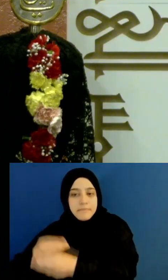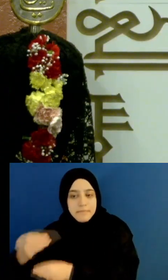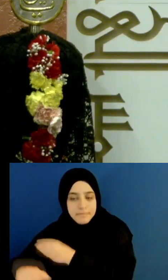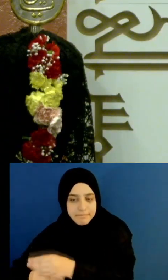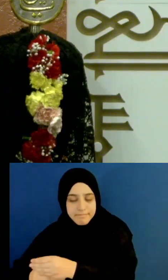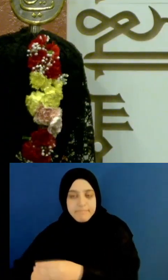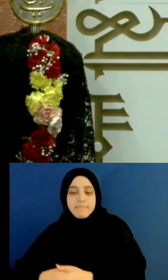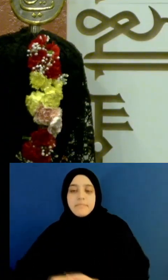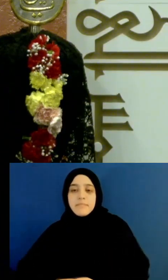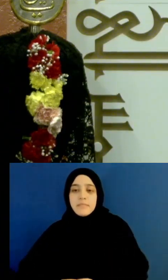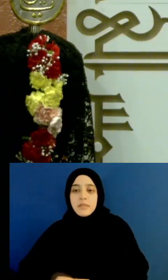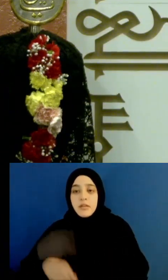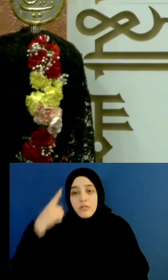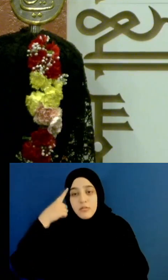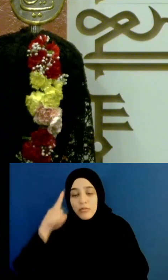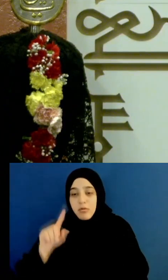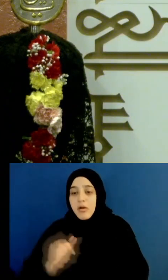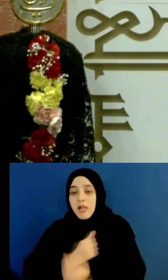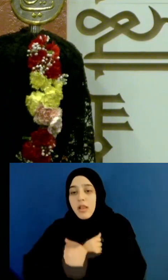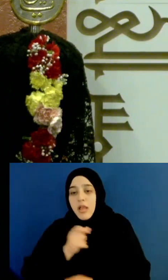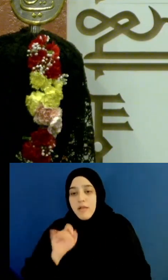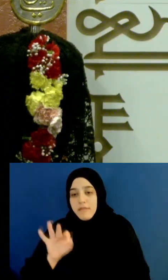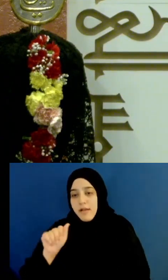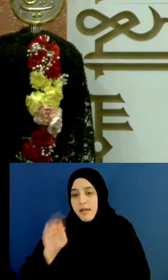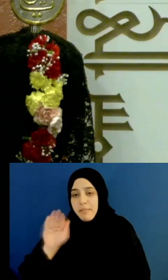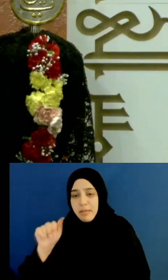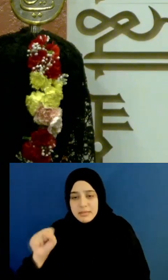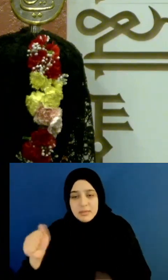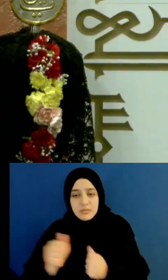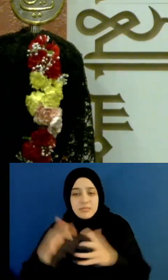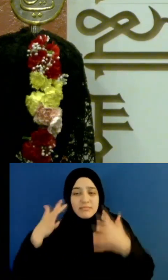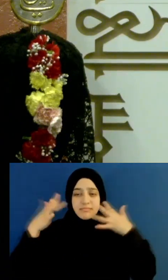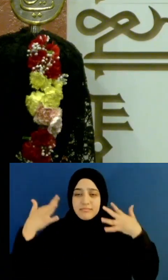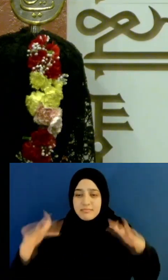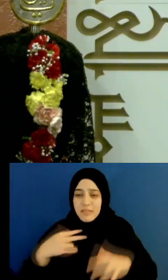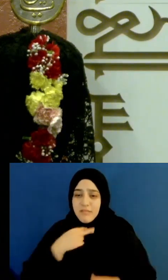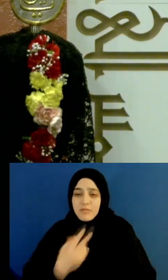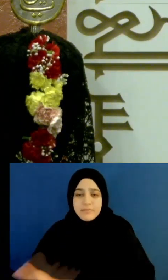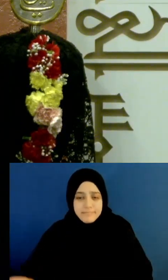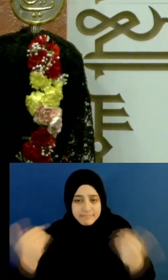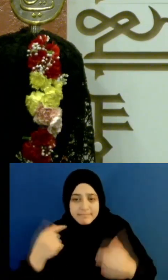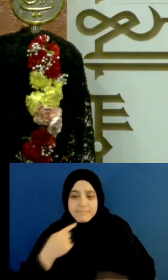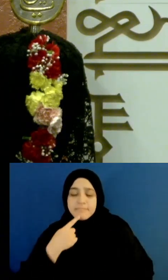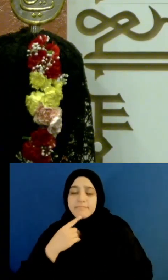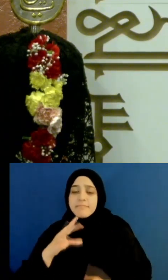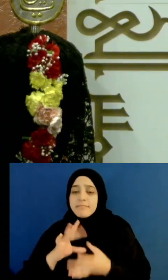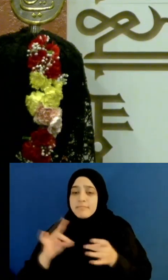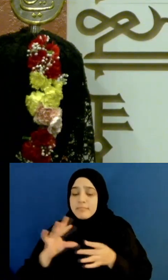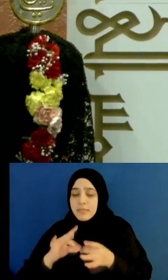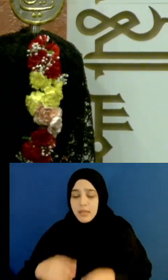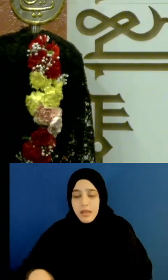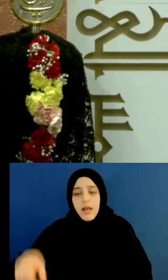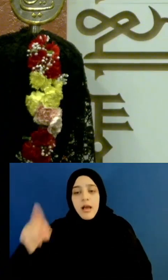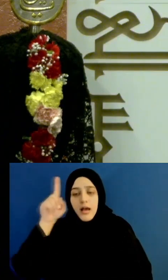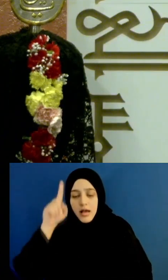For the love of Abul Fadl al-Abbas, with the loudest of our voices, صلوا على محمد وآل